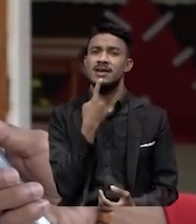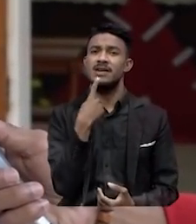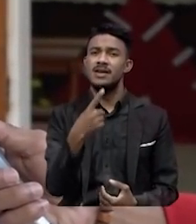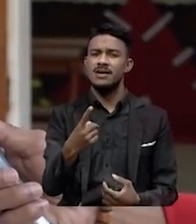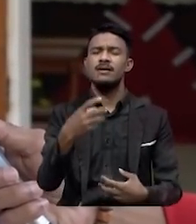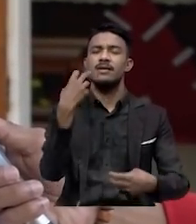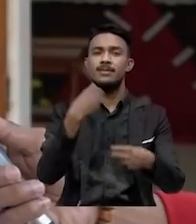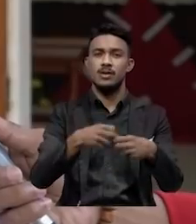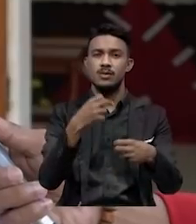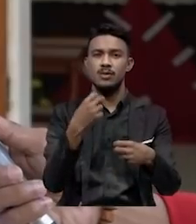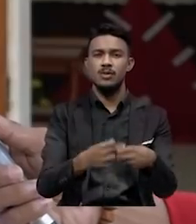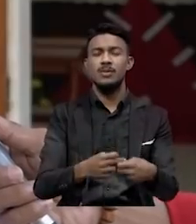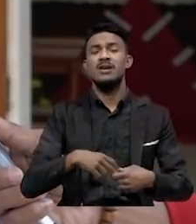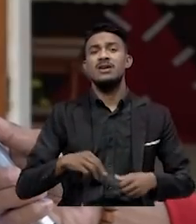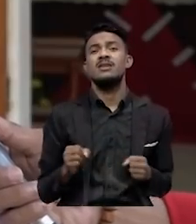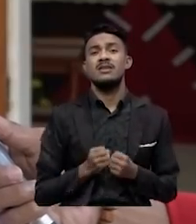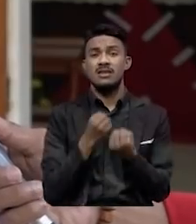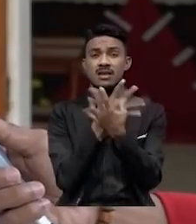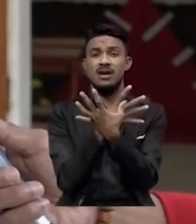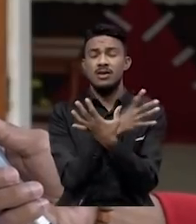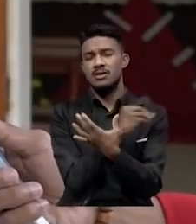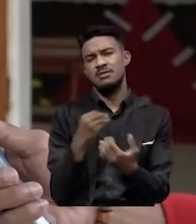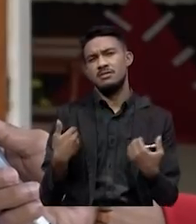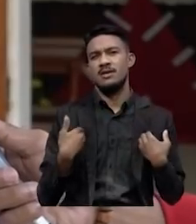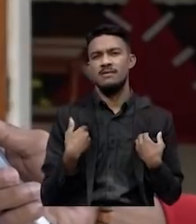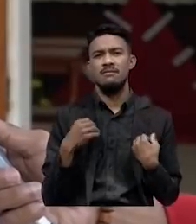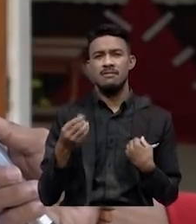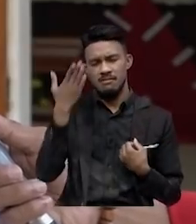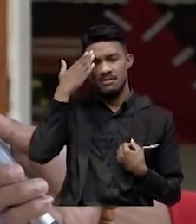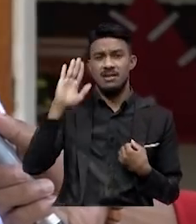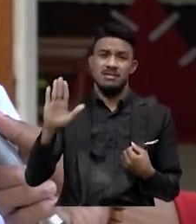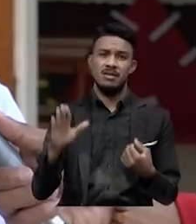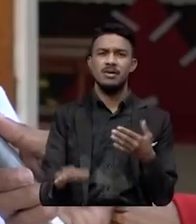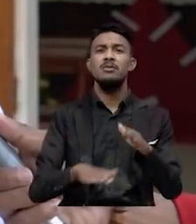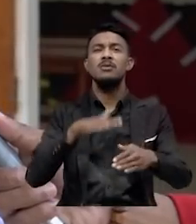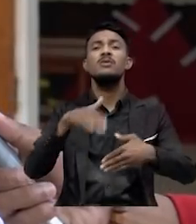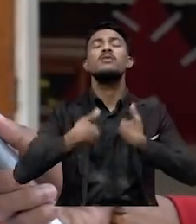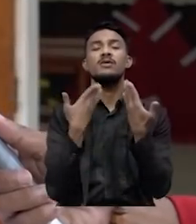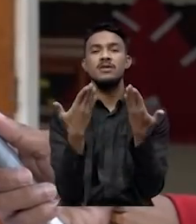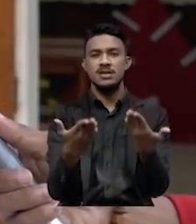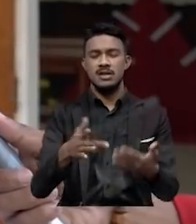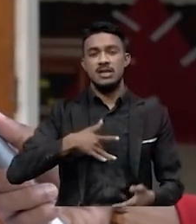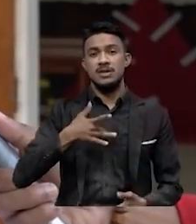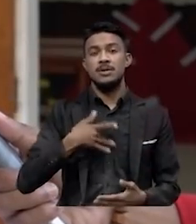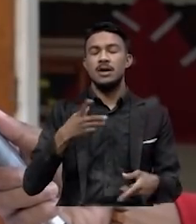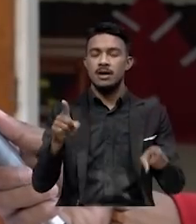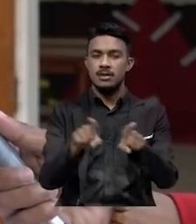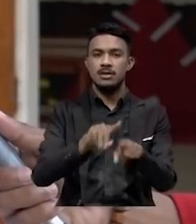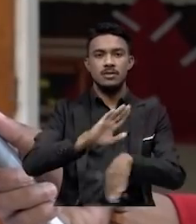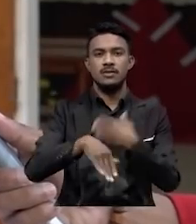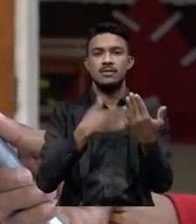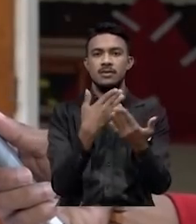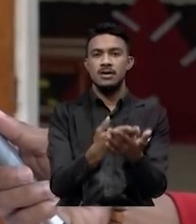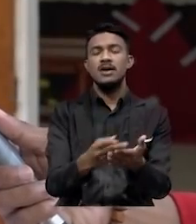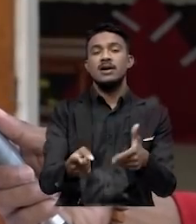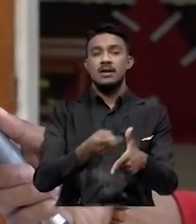preocupa tahu ya ya lah tenemos buat atau lalu so insan tahu sentimentu sentimentu sudah hanya sana ini ya